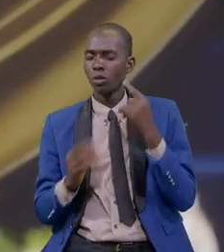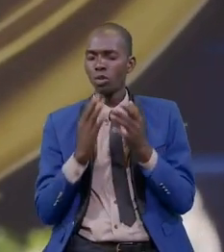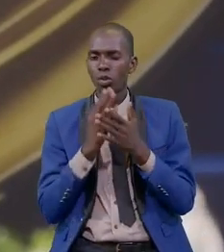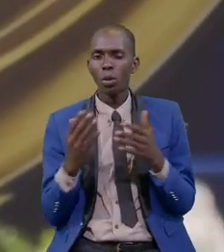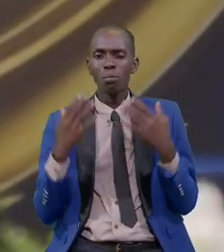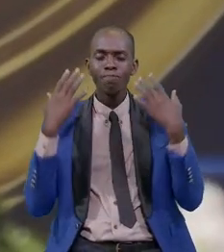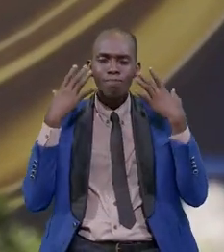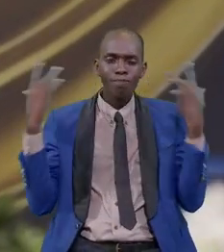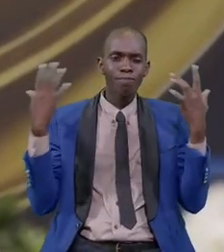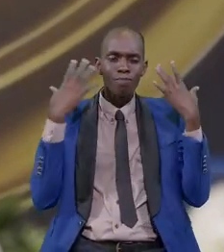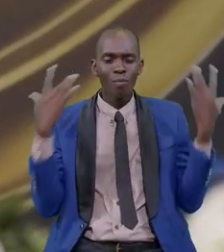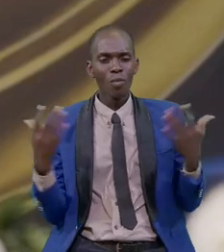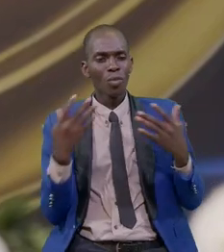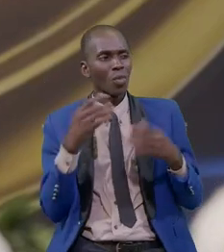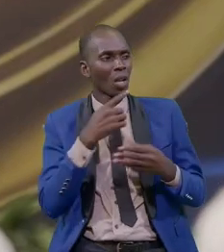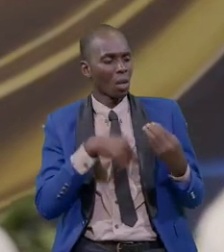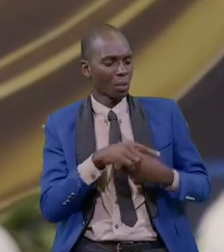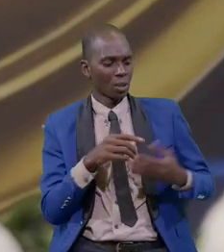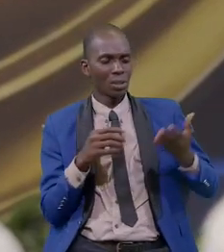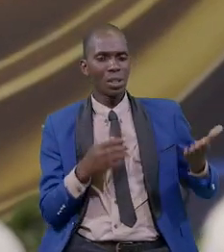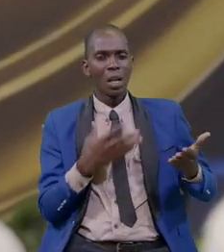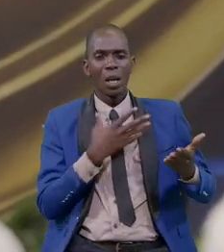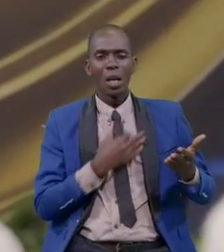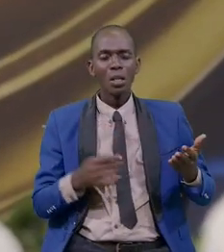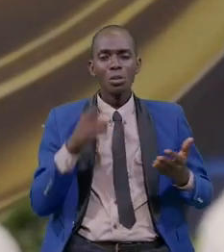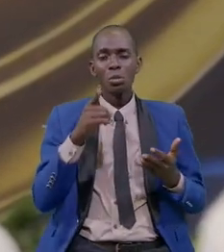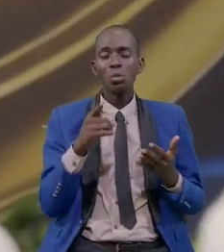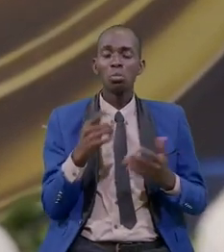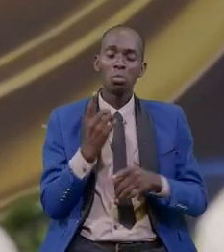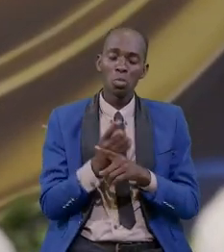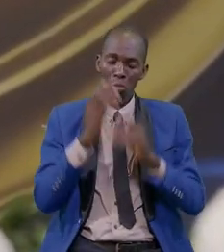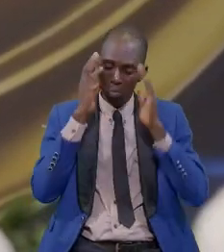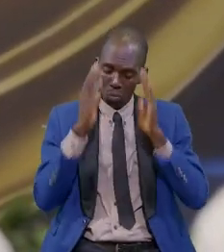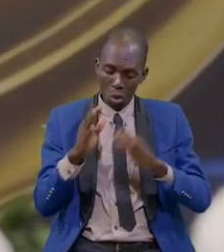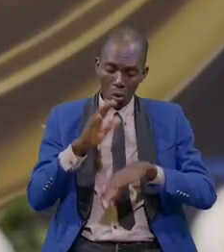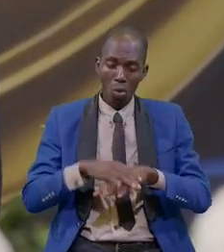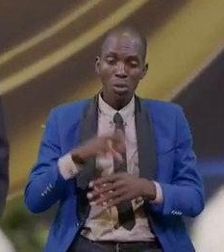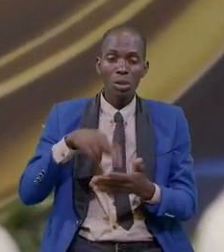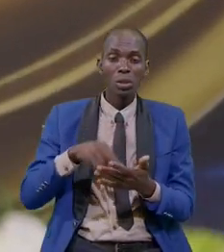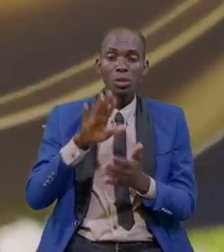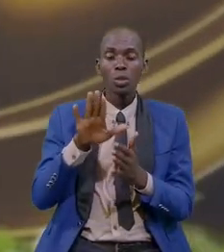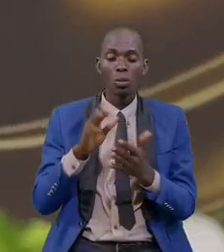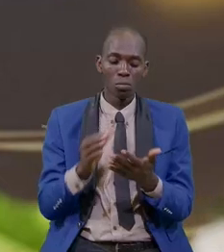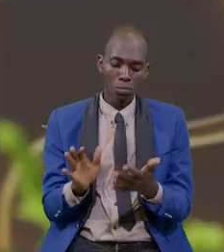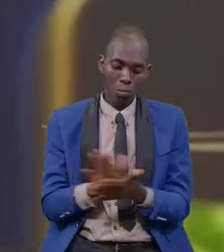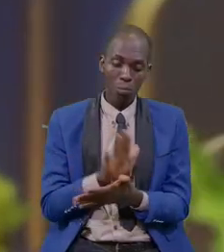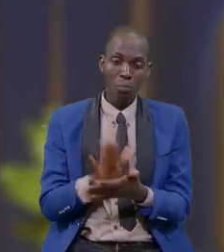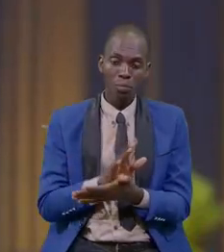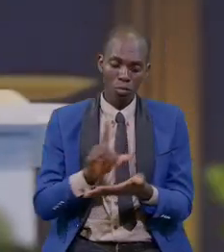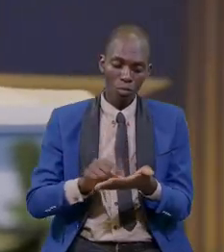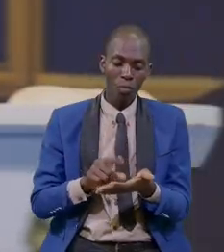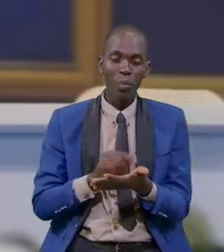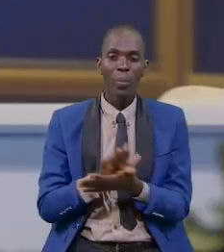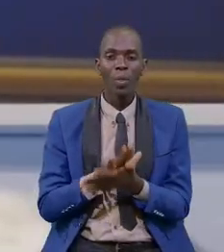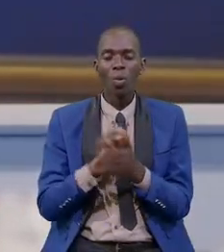vous ne vous êtes même pas soucié, ils sont en train de pleurer. Qu'est-ce qui se passe dans la maison du voisin? Vous êtes là depuis longtemps, et vous voyez, vous êtes là, vous